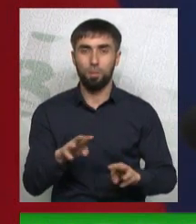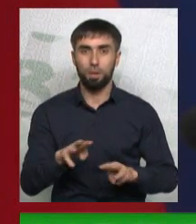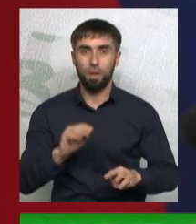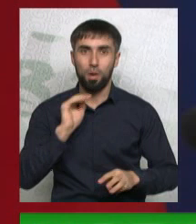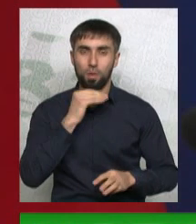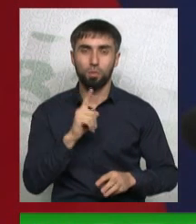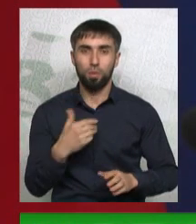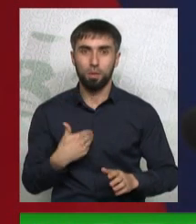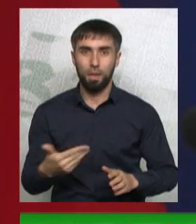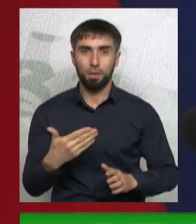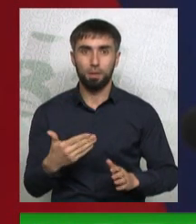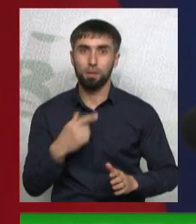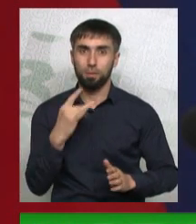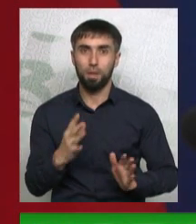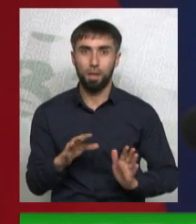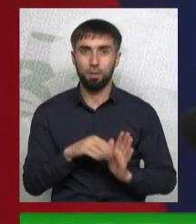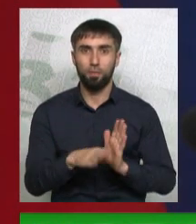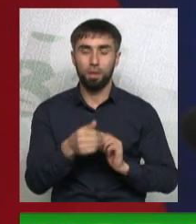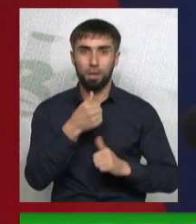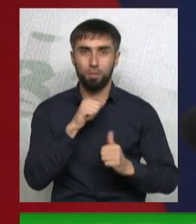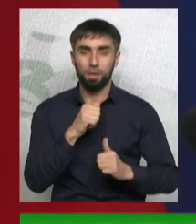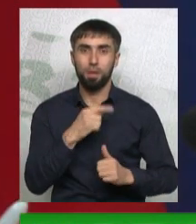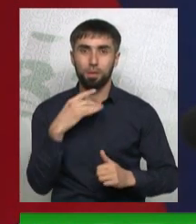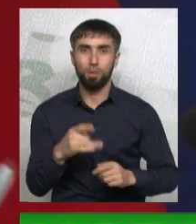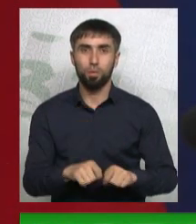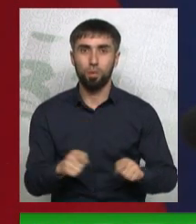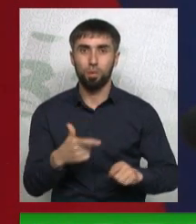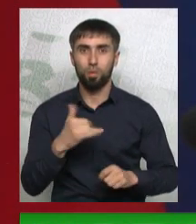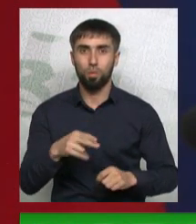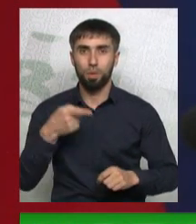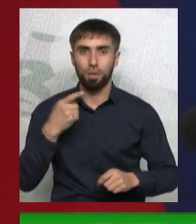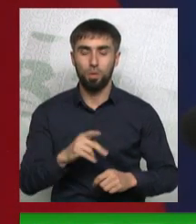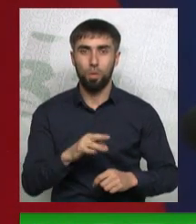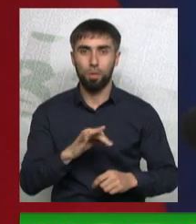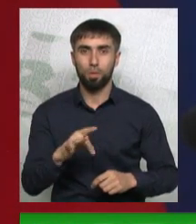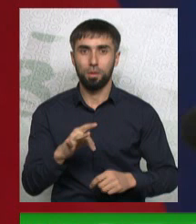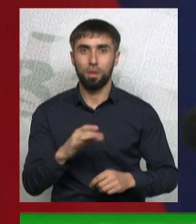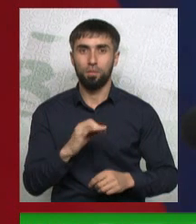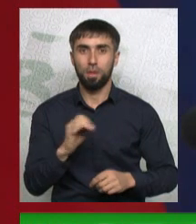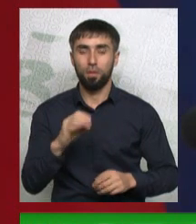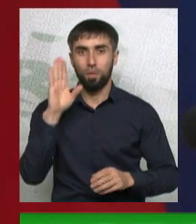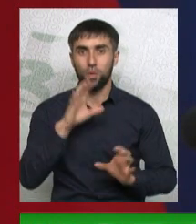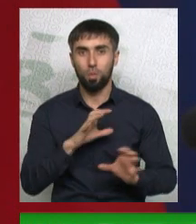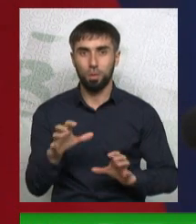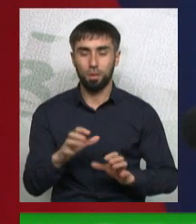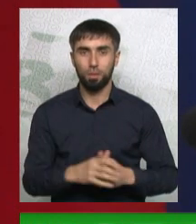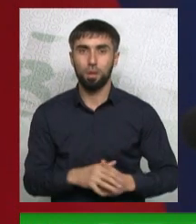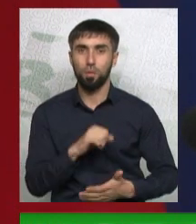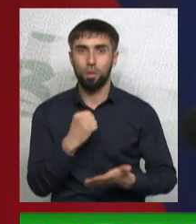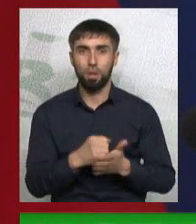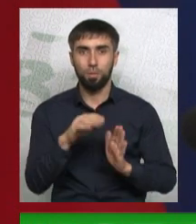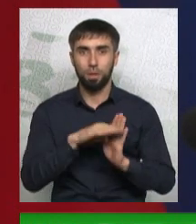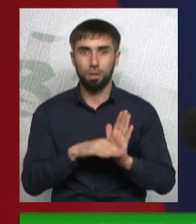включили в этот эксперимент. В регионе создан ГУП, единый оператор в сфере водоснабжения и водоотведения, утверждена